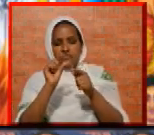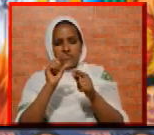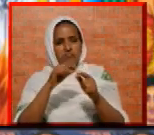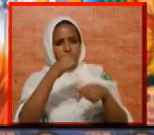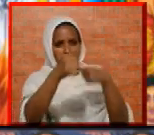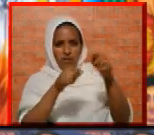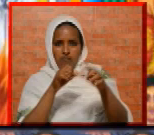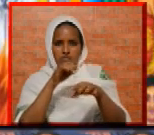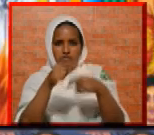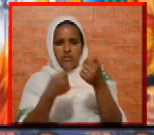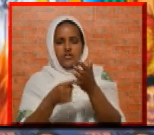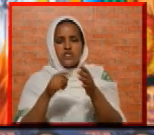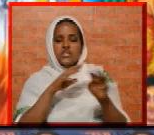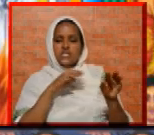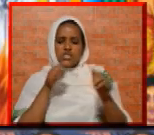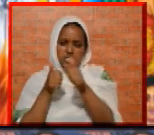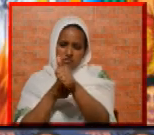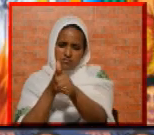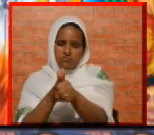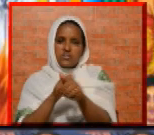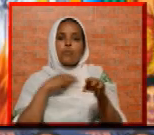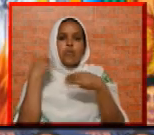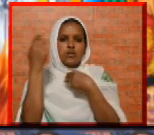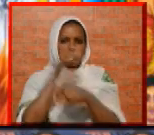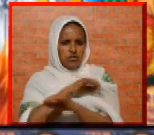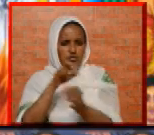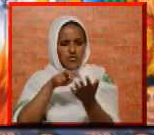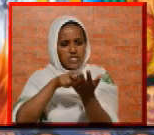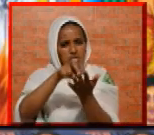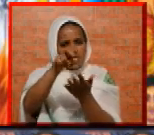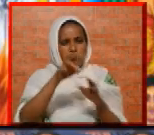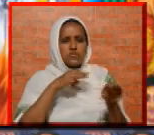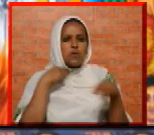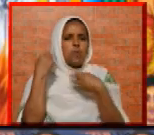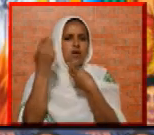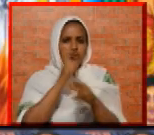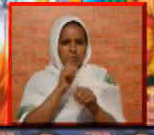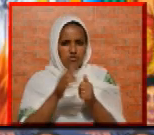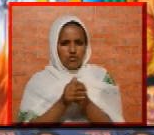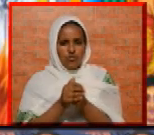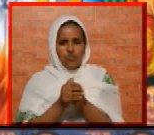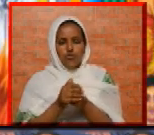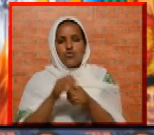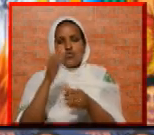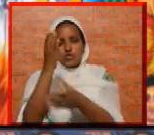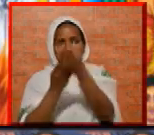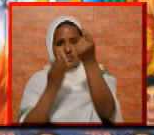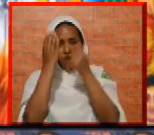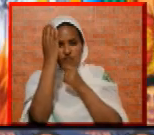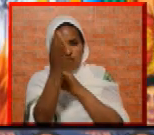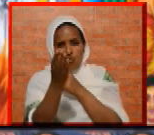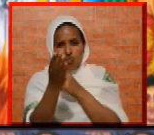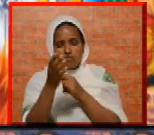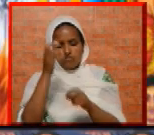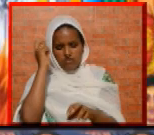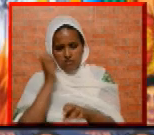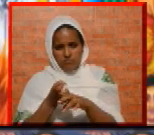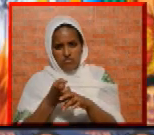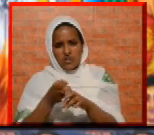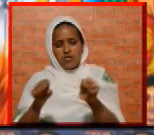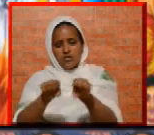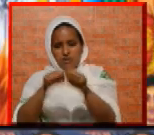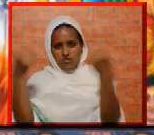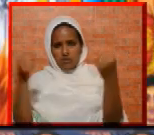ታናሽሲያ የተሰደዱ ናቸው። ስደትም ሰማይትነት ነው። ሰይፉን ስለቱን የፈራ ሰይፉን መቀበል